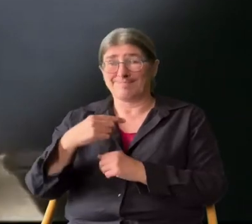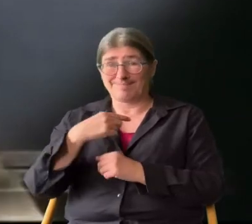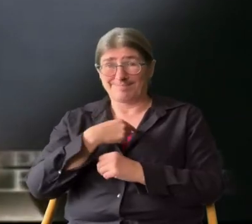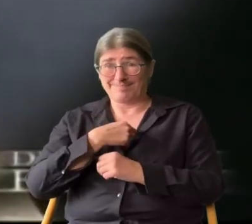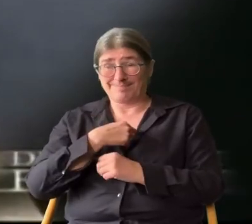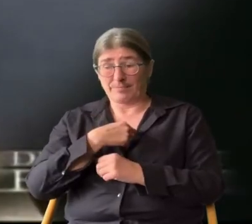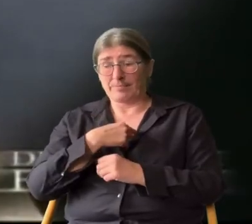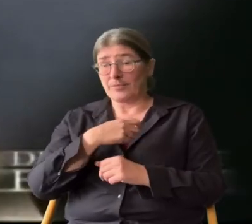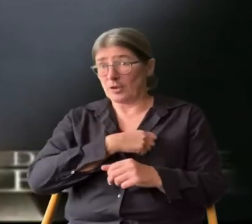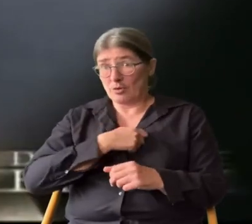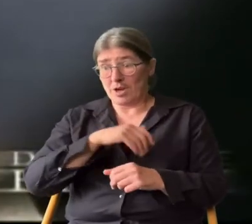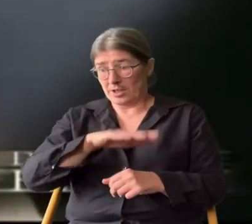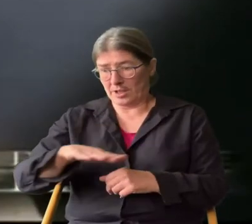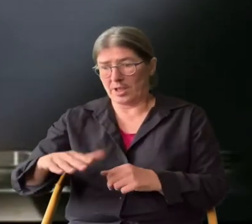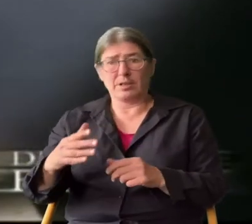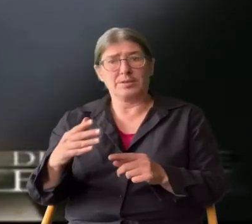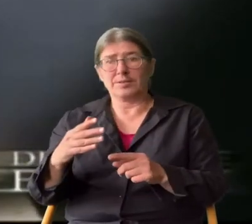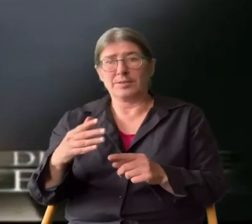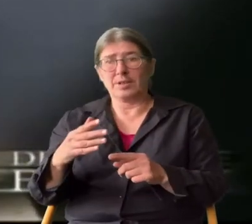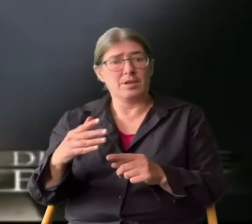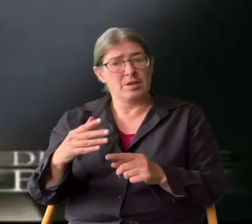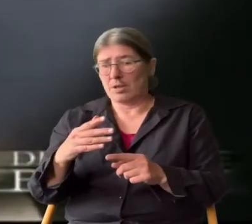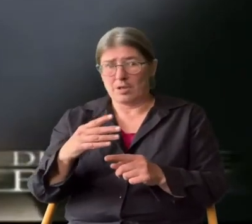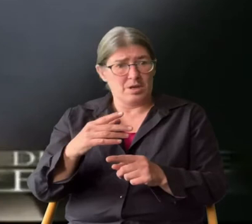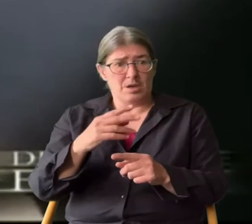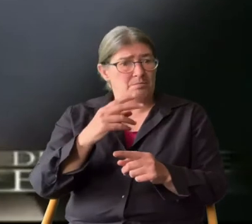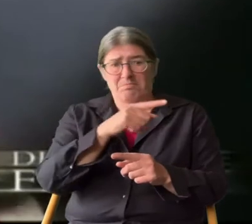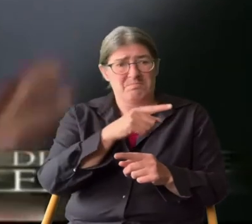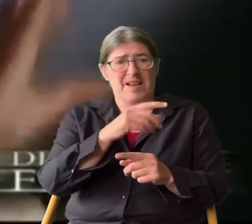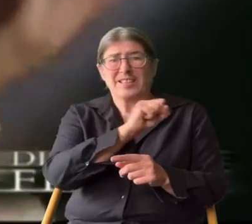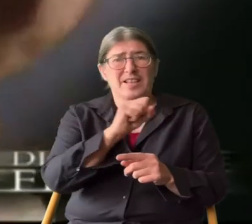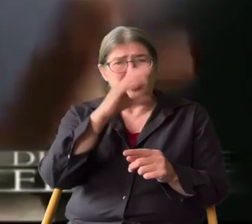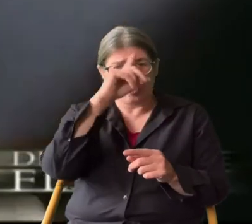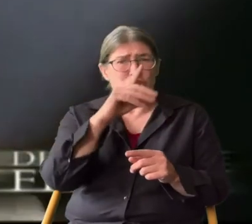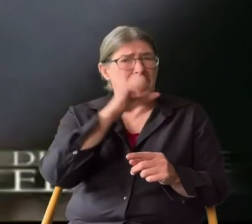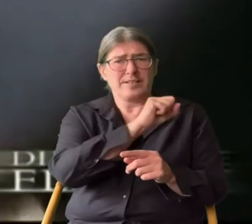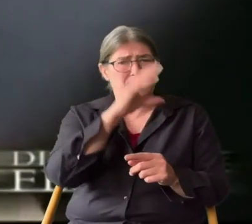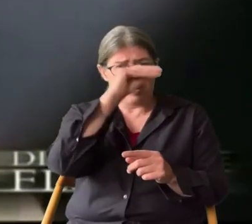Ich habe mich um Kinder gekümmert, die aufs Grausamste von deutschen SS-Männern misshandelt wurden.